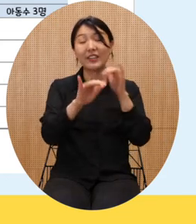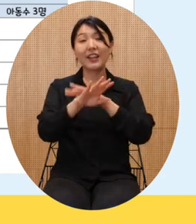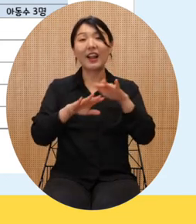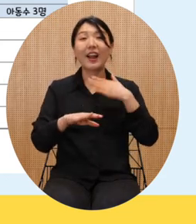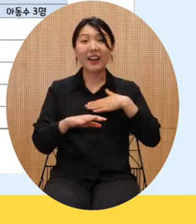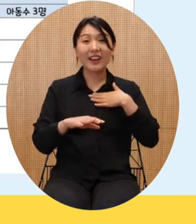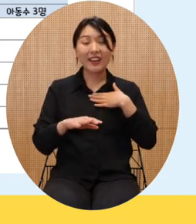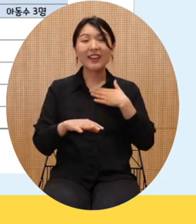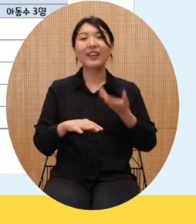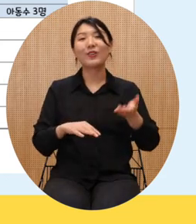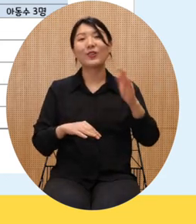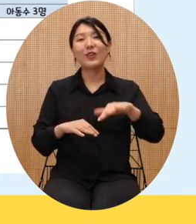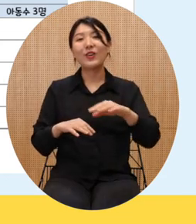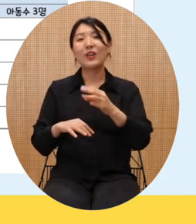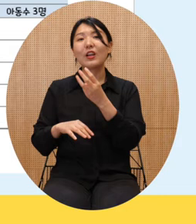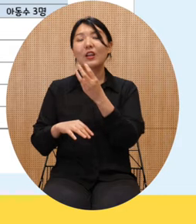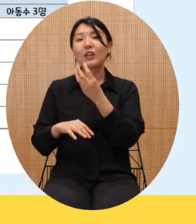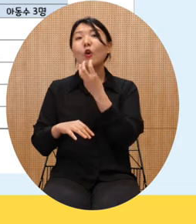알고 있는데도